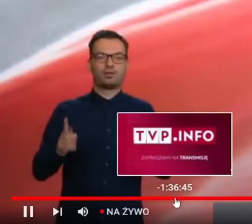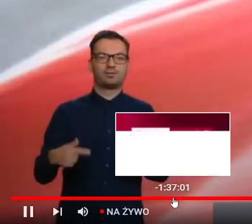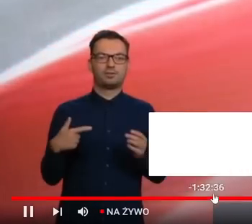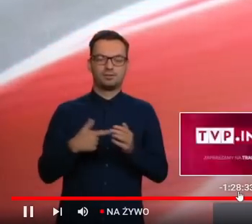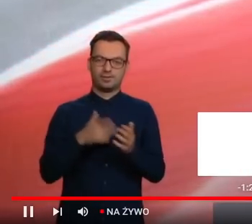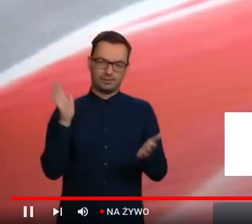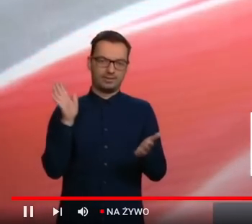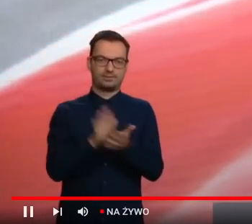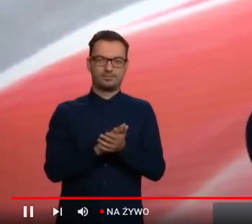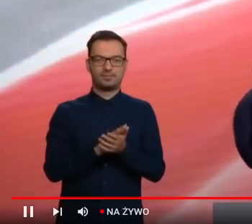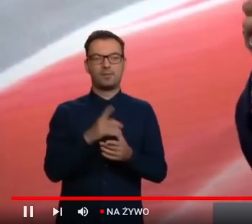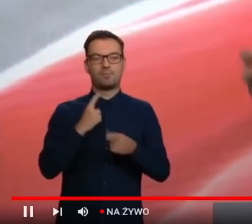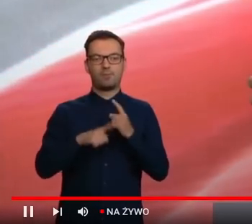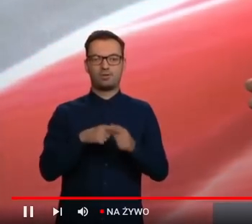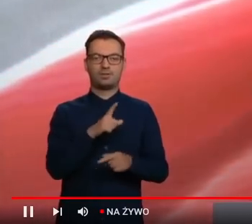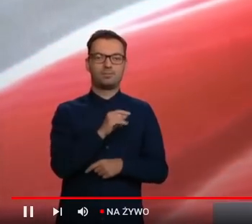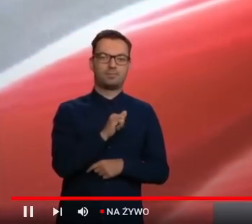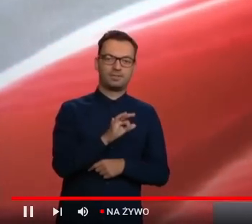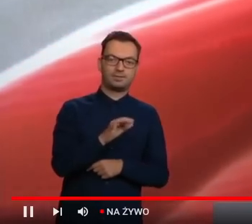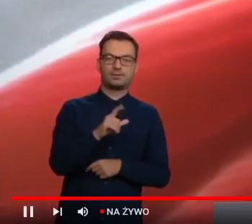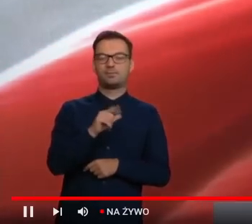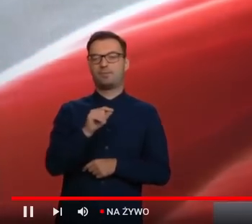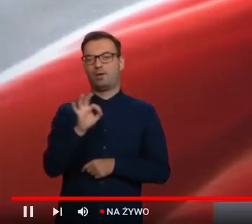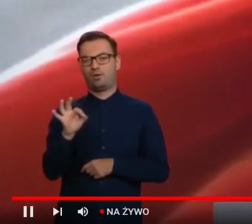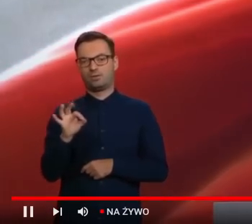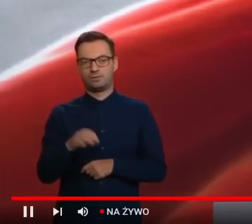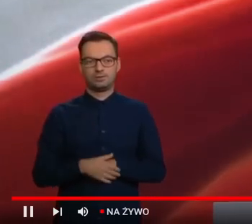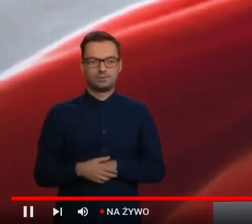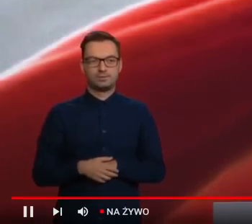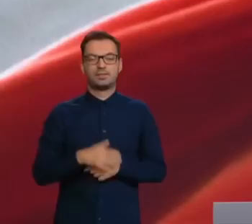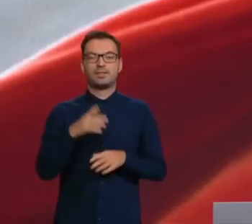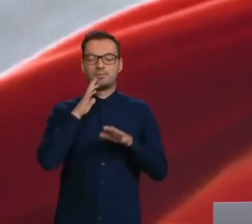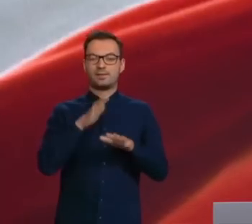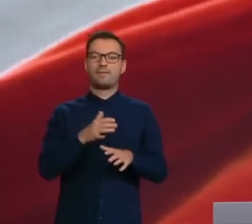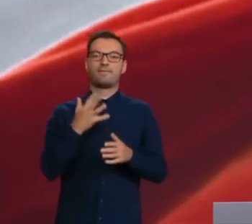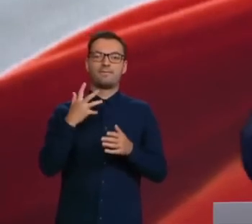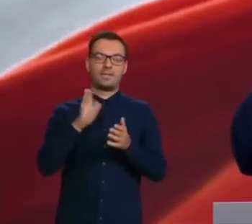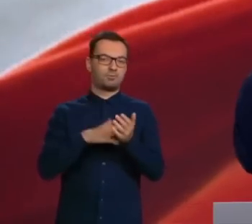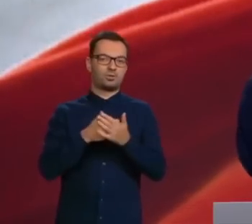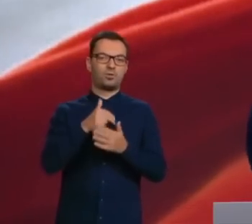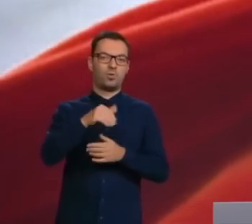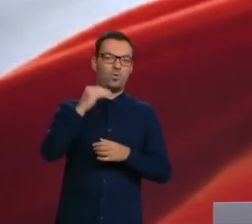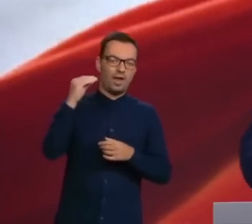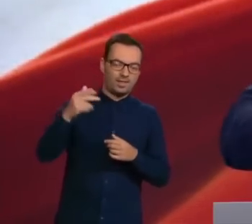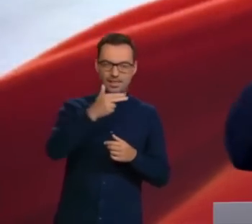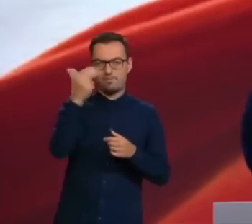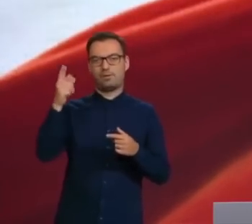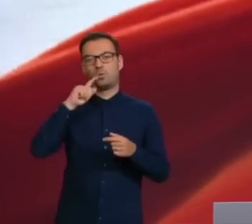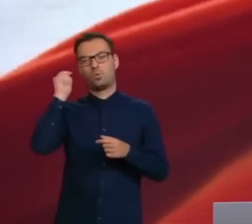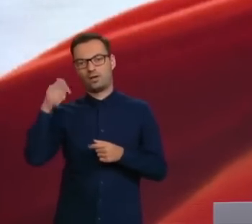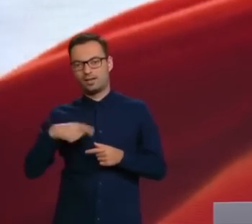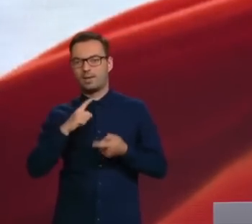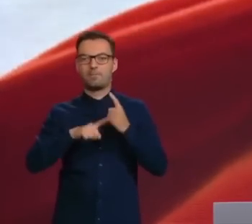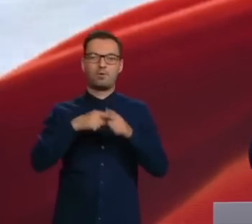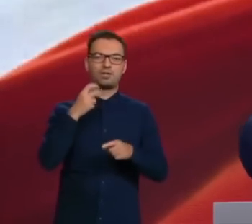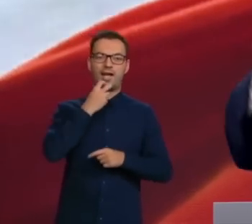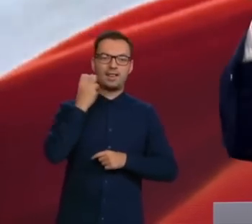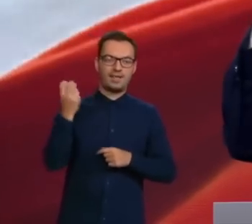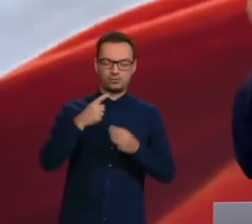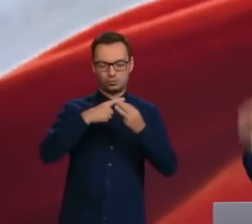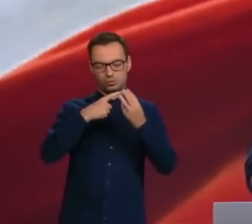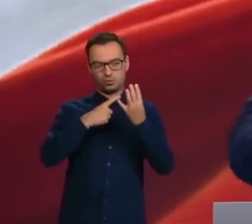styl uprawiania polityki pomiędzy PiS-em i Platformą, które w wielu fundamentalnych sprawach, jak Unia Europejska, Ukraina, polityka